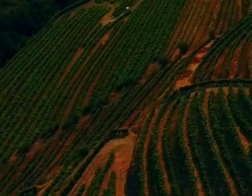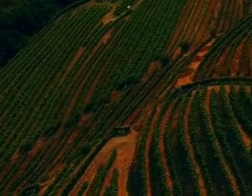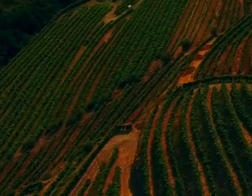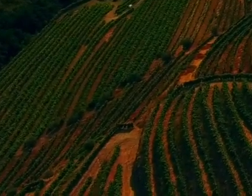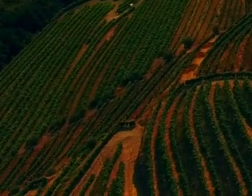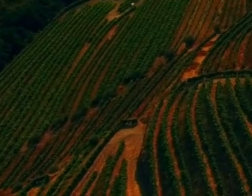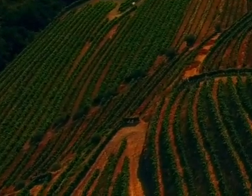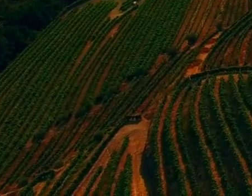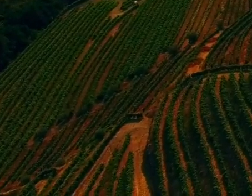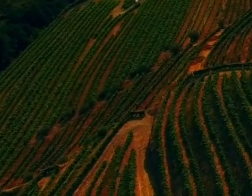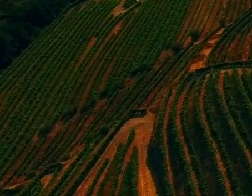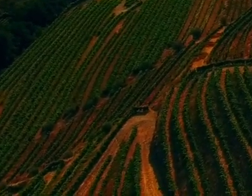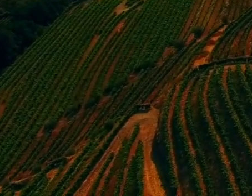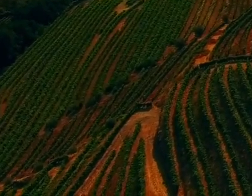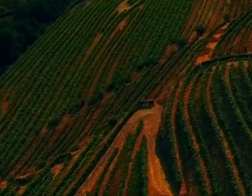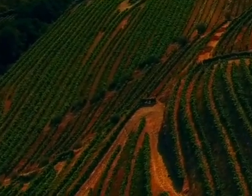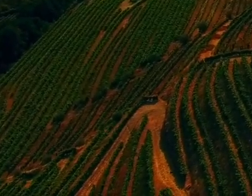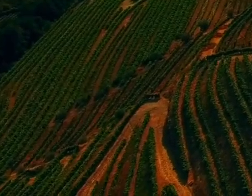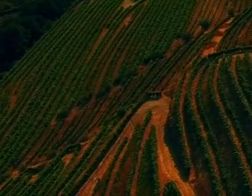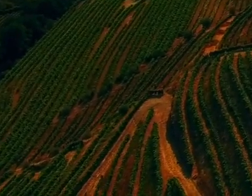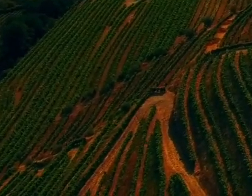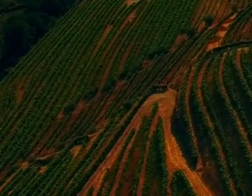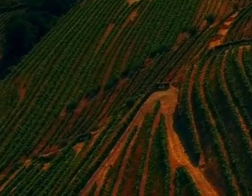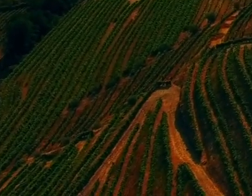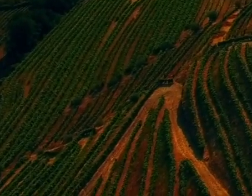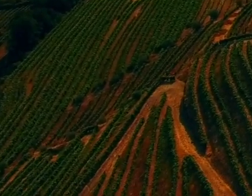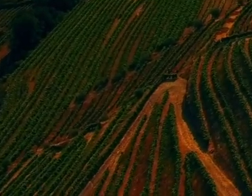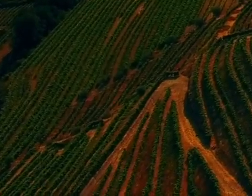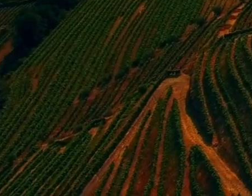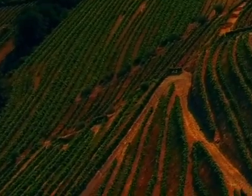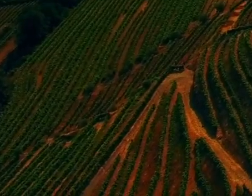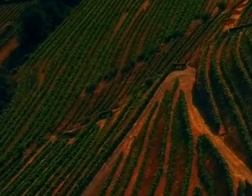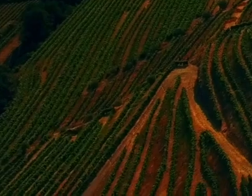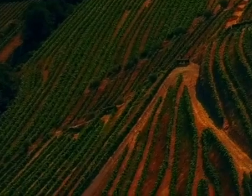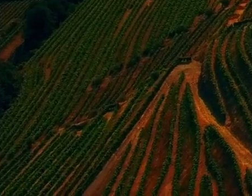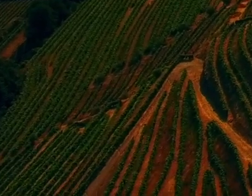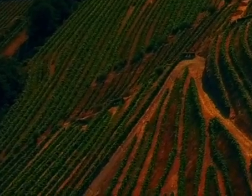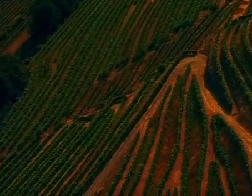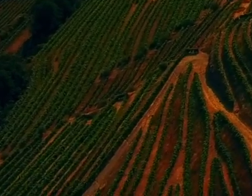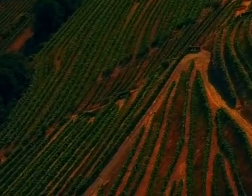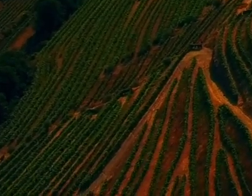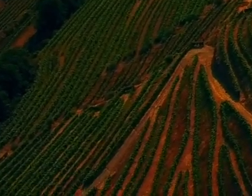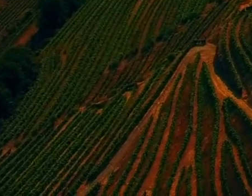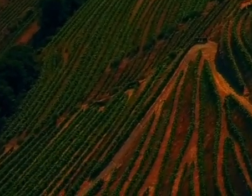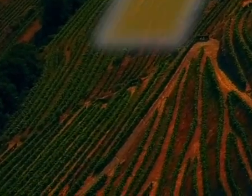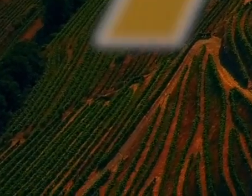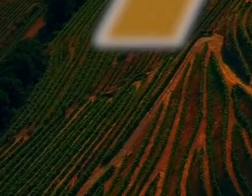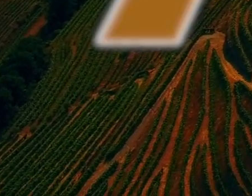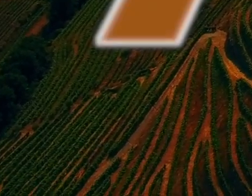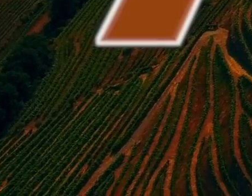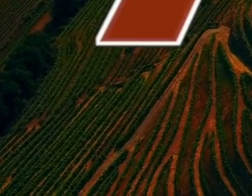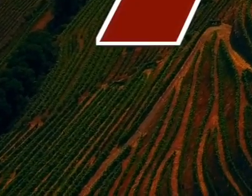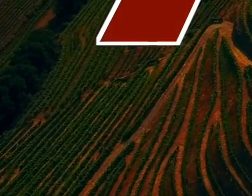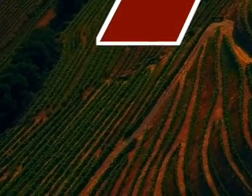Mari kita ikuti live event Malam Puji dan Doa Online bersama para pengerja GKI Peterongan Semarang dengan tema